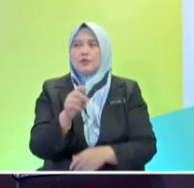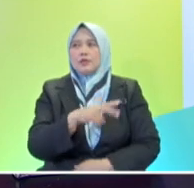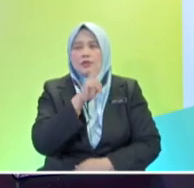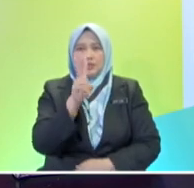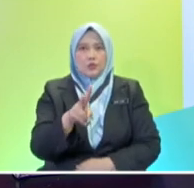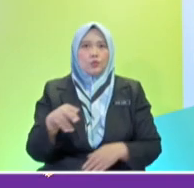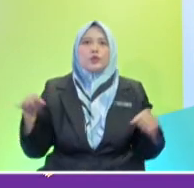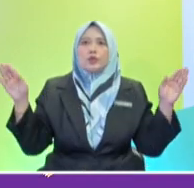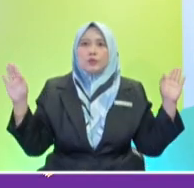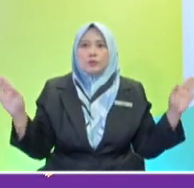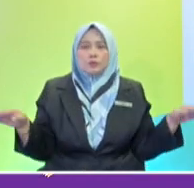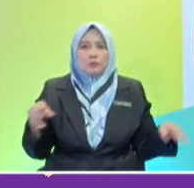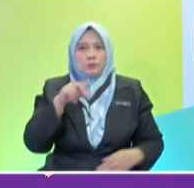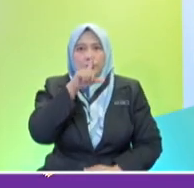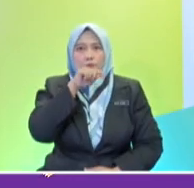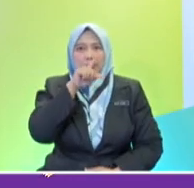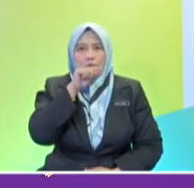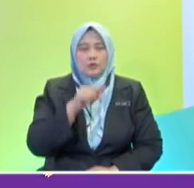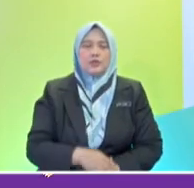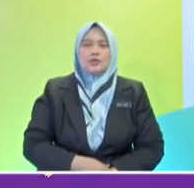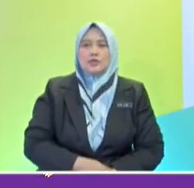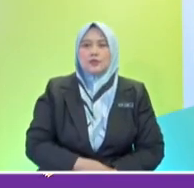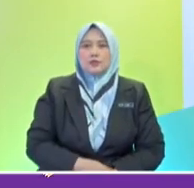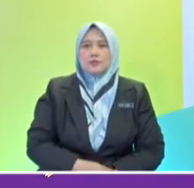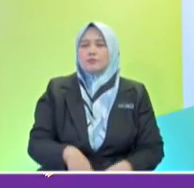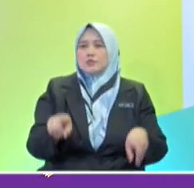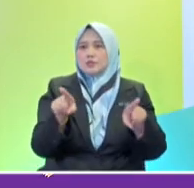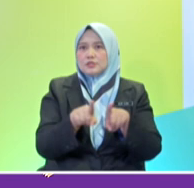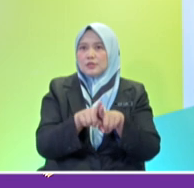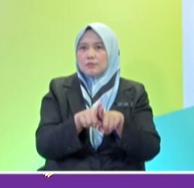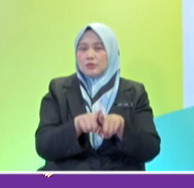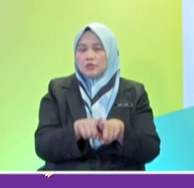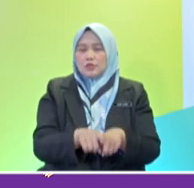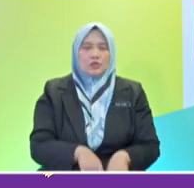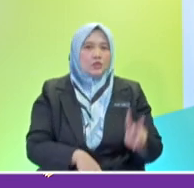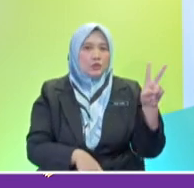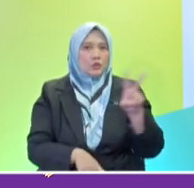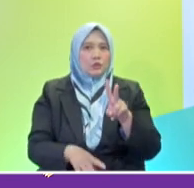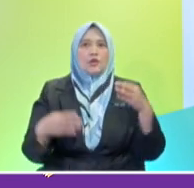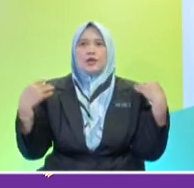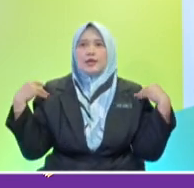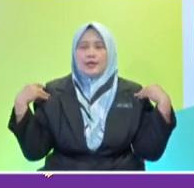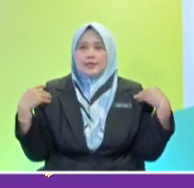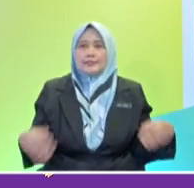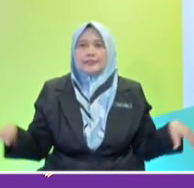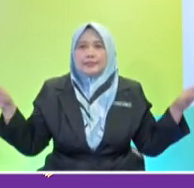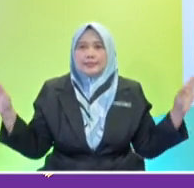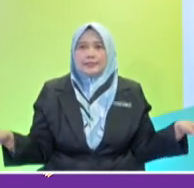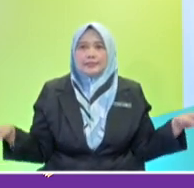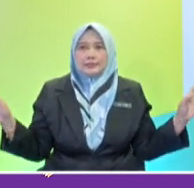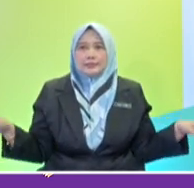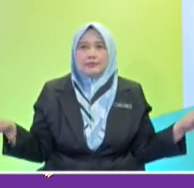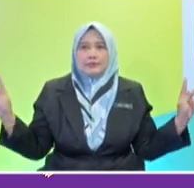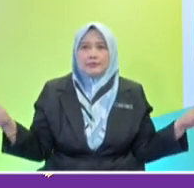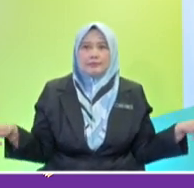ialah burung. Apa persamaan mereka? Persamaannya kedua-dua ada kepak, cikgu. Ada kepak ataupun